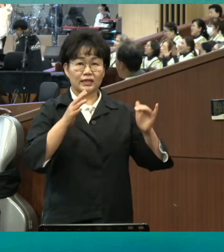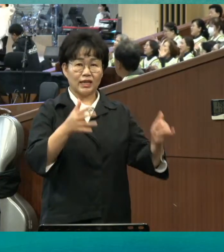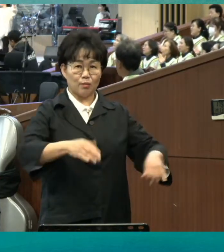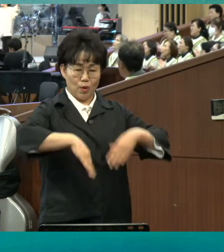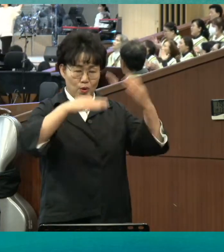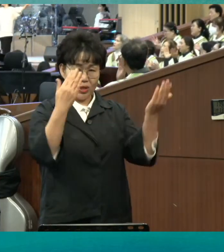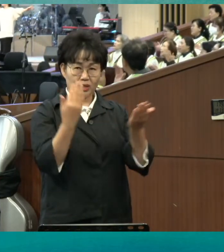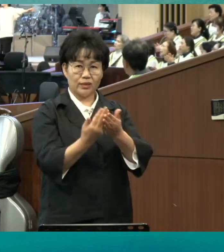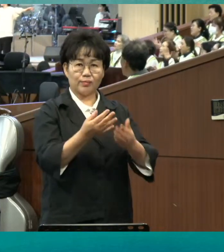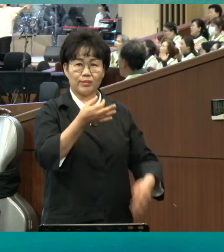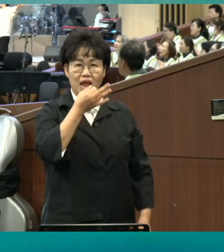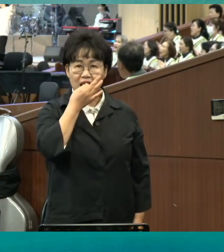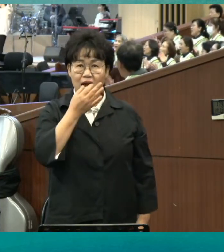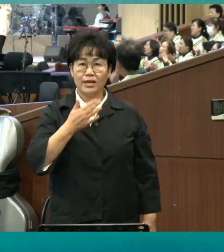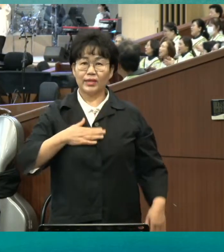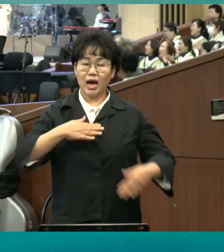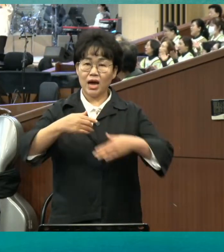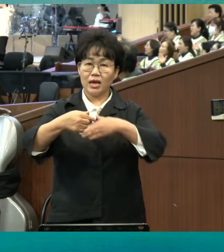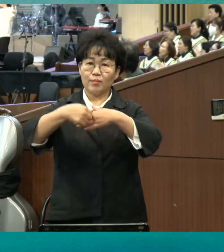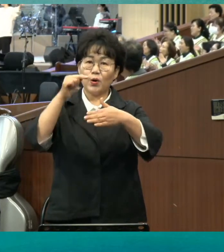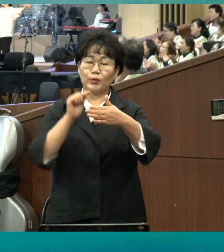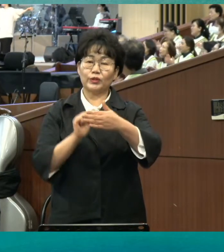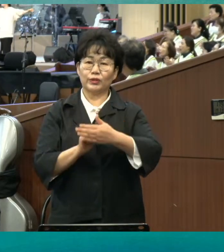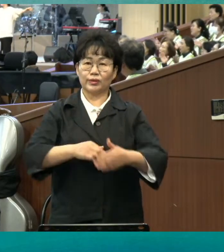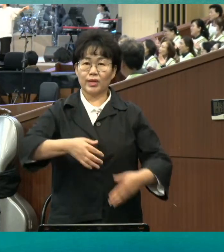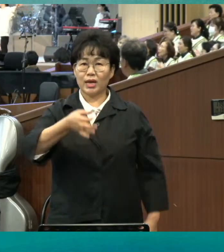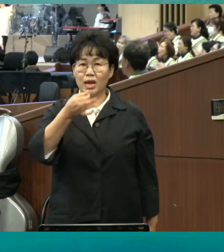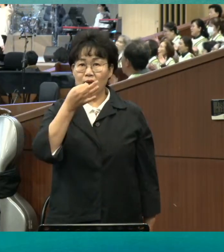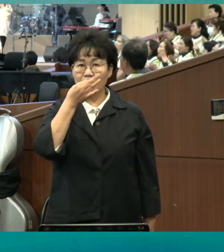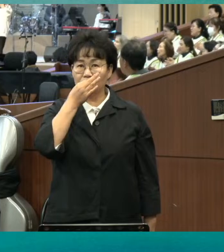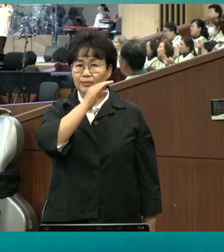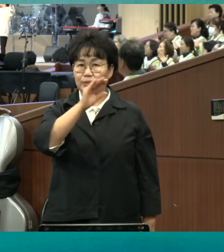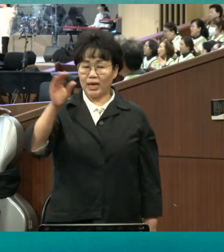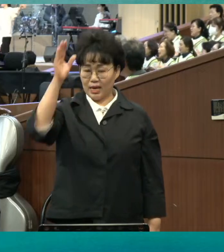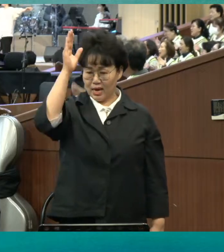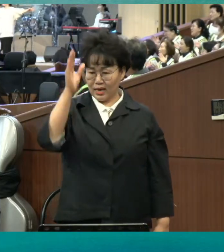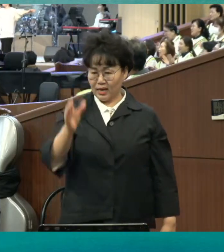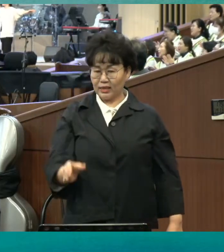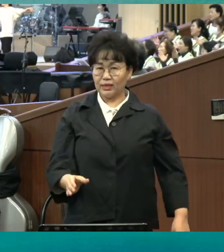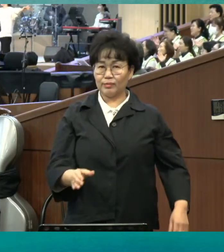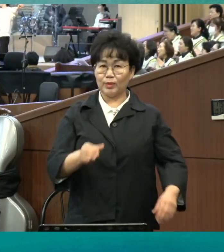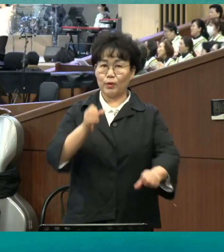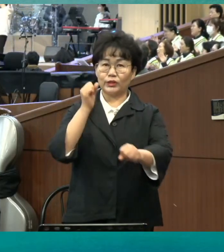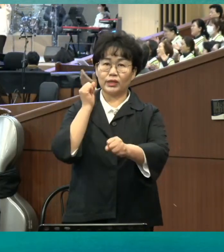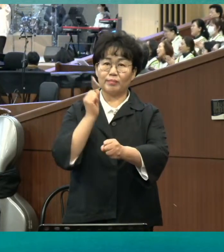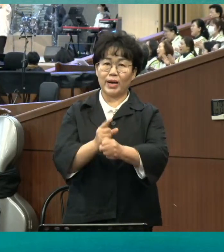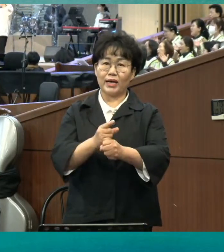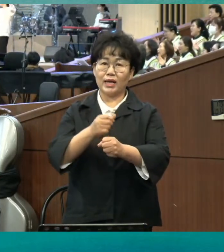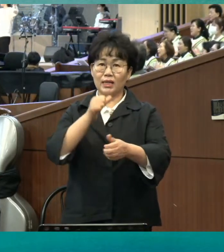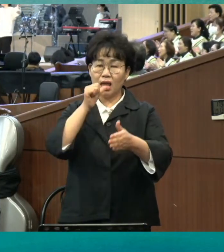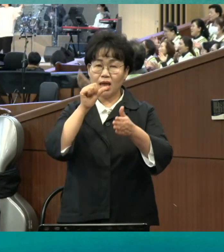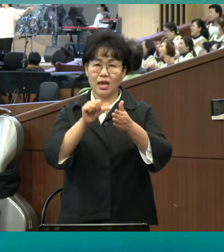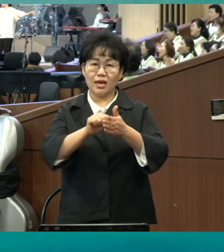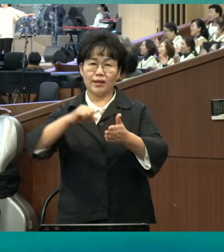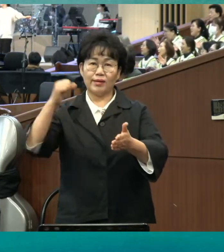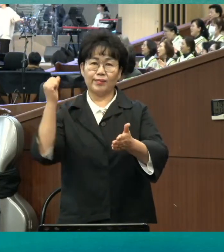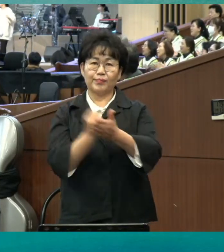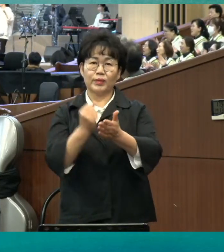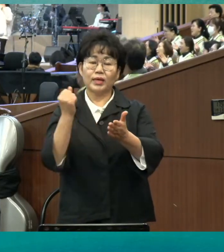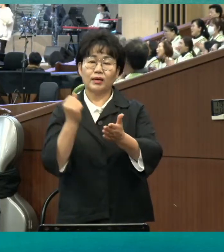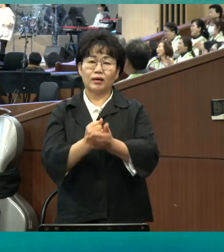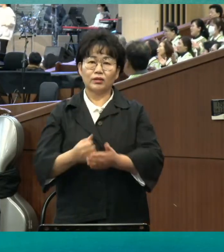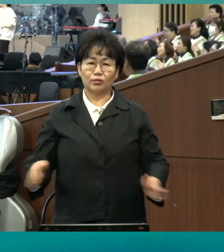세상 모든 욕망과 나의 모든 정욕은 십자가의 힘이 못을